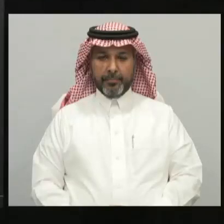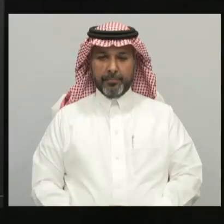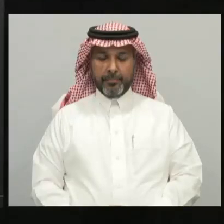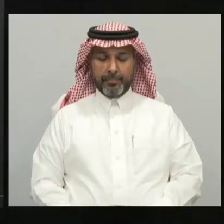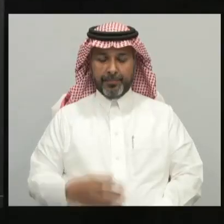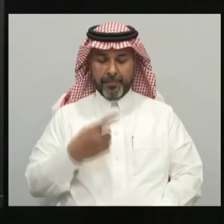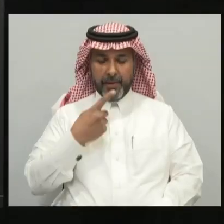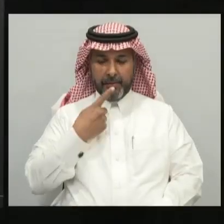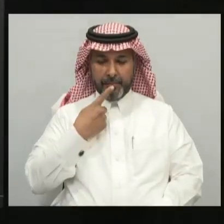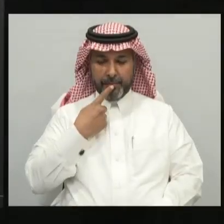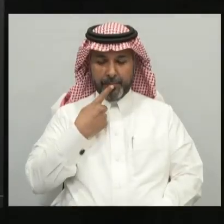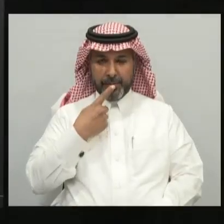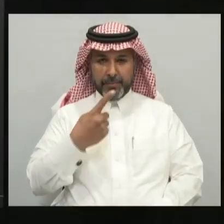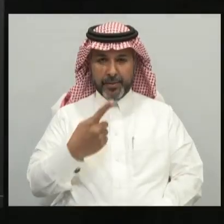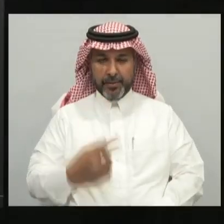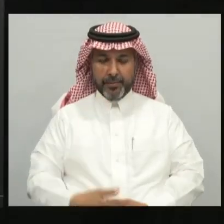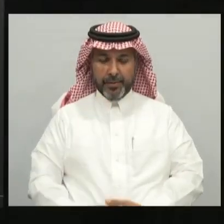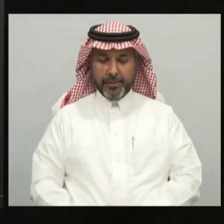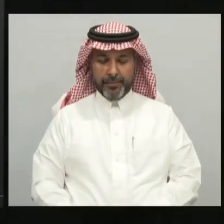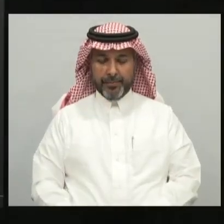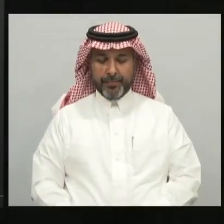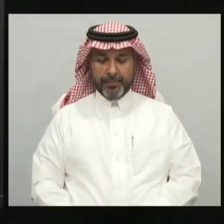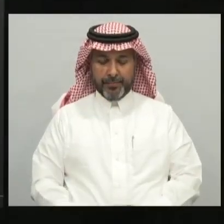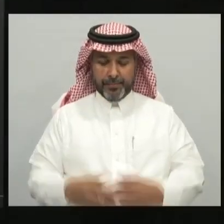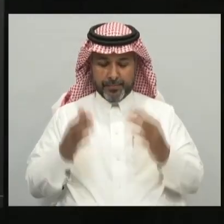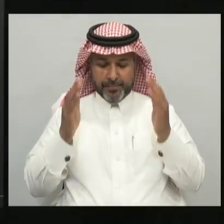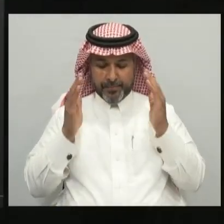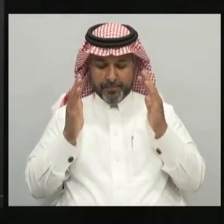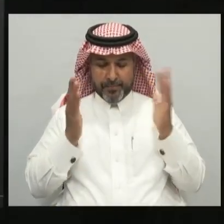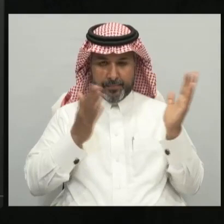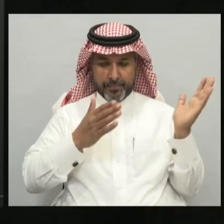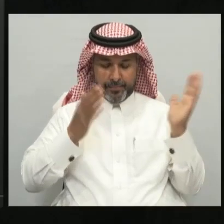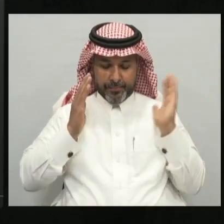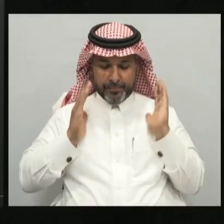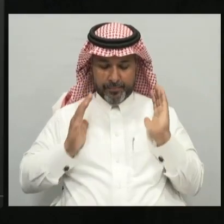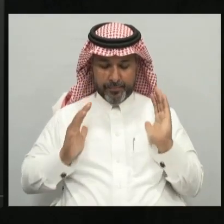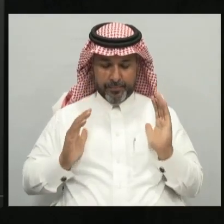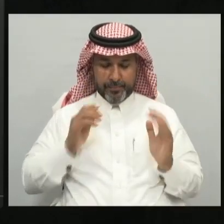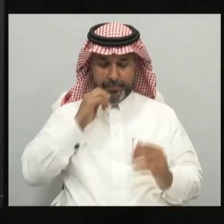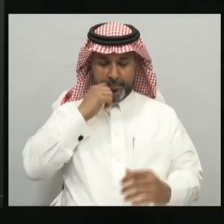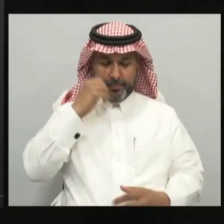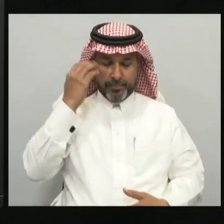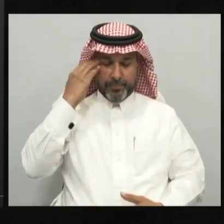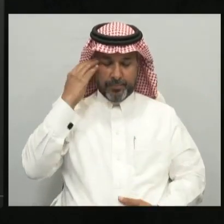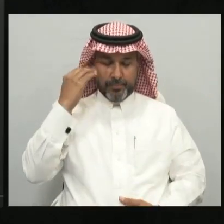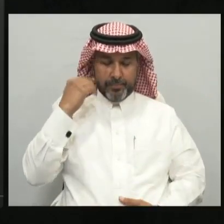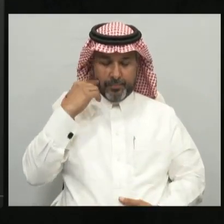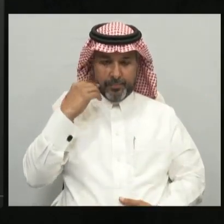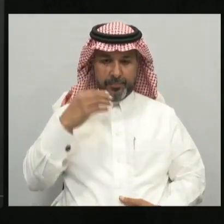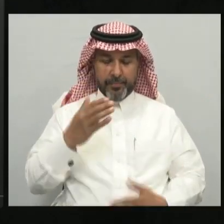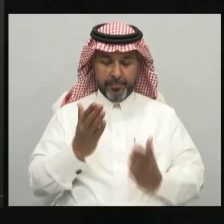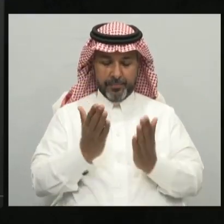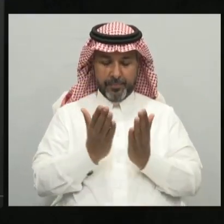بسم الله الرحمن الرحيم اهلا وسهلا بكم طلاب وطالبات الصف الاول متوسط في ماده